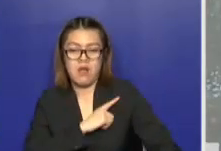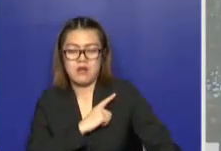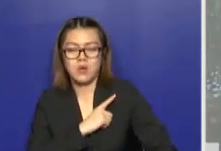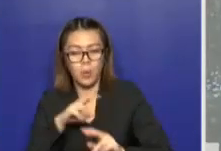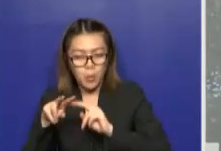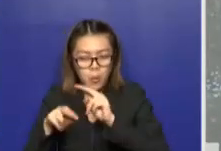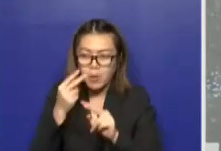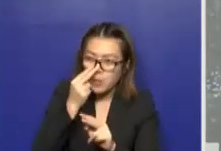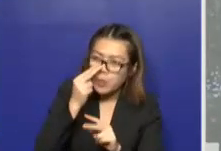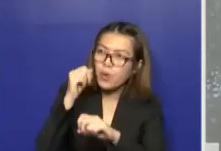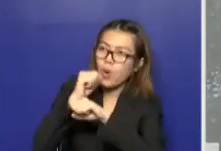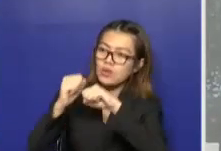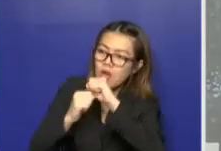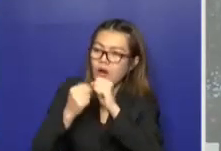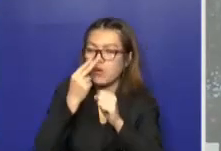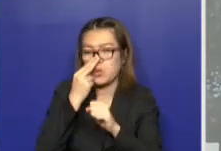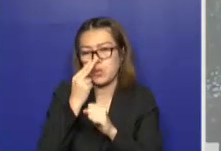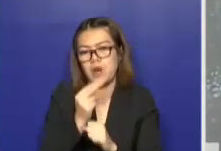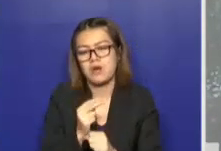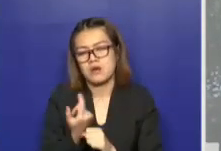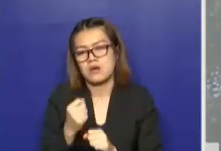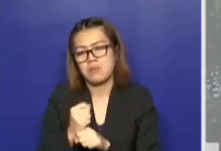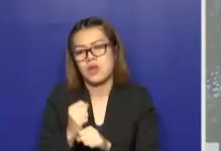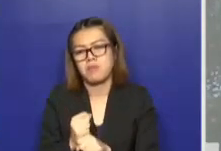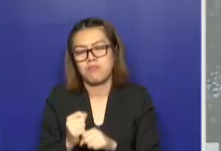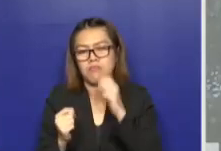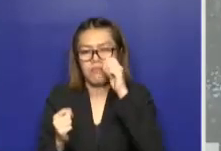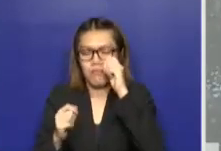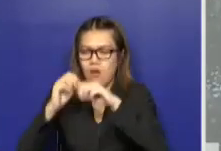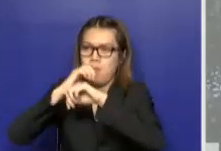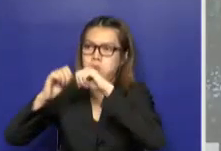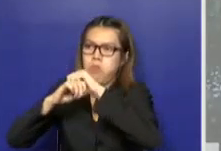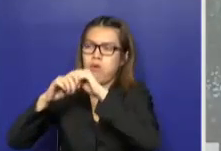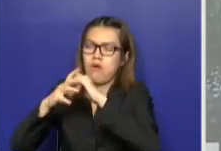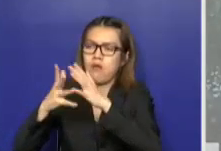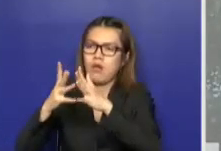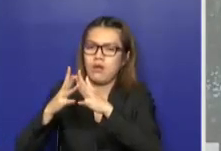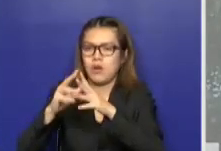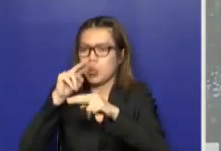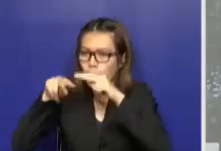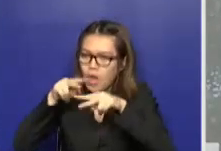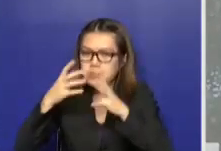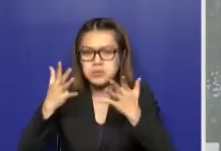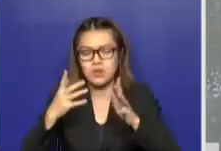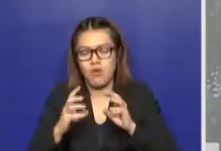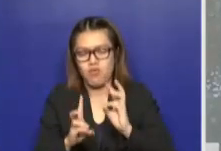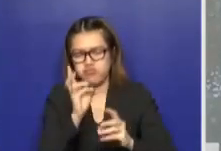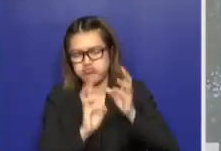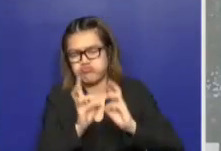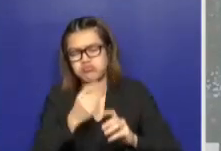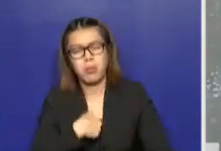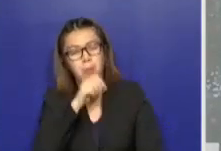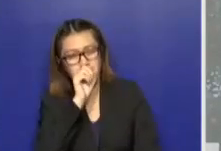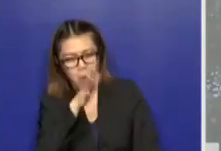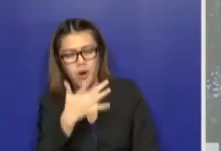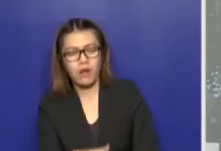บางทีนะครับทำผ่าน EIA ไปแค่นั้นเองครับแล้วหลังจากก่อสร้างไปก็ไม่เคยดูเลยประชาชนร้องไปนานๆที